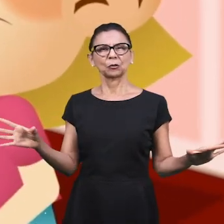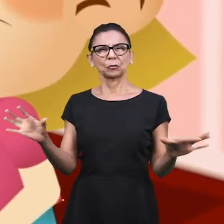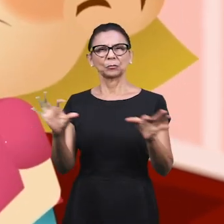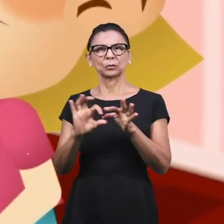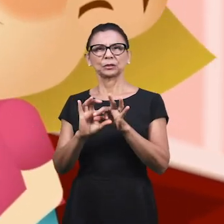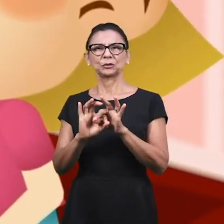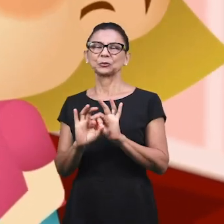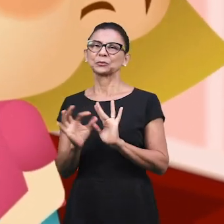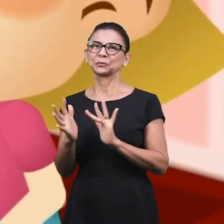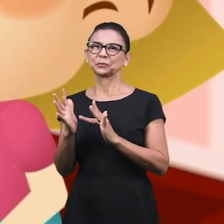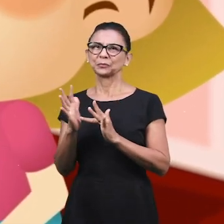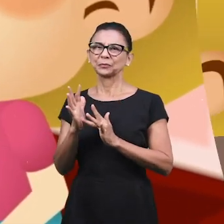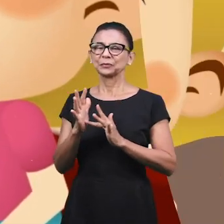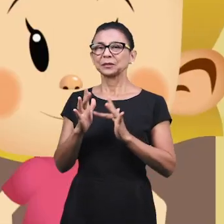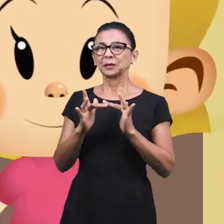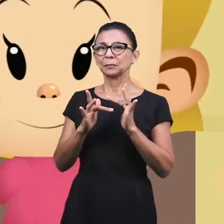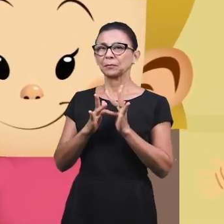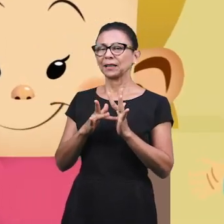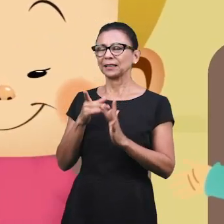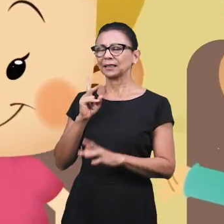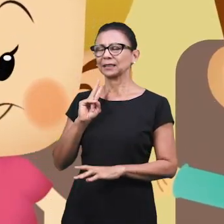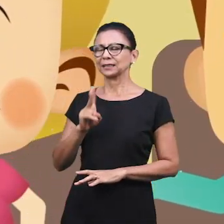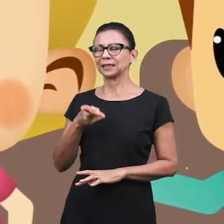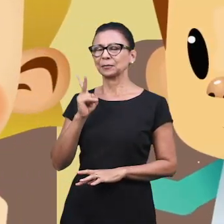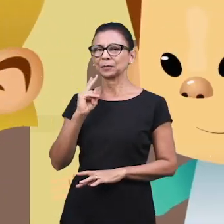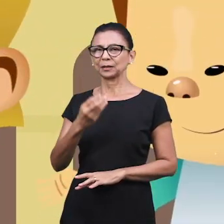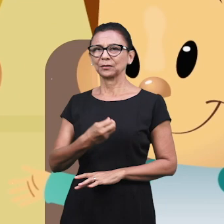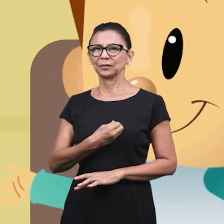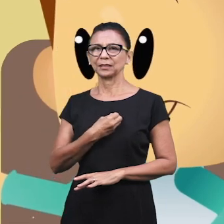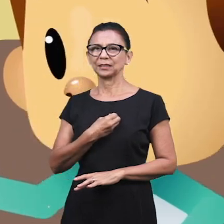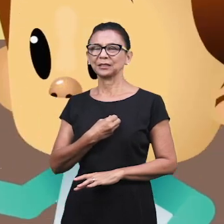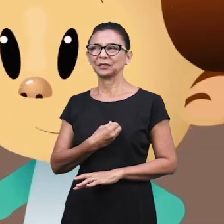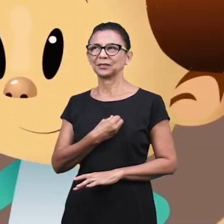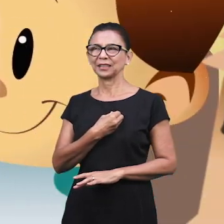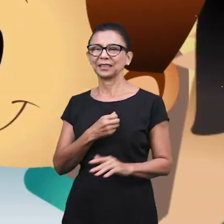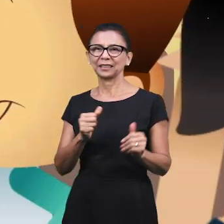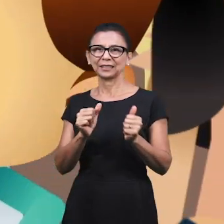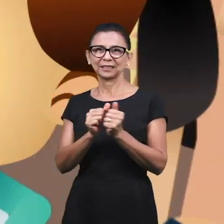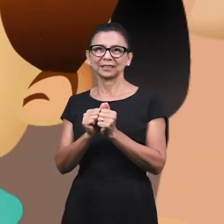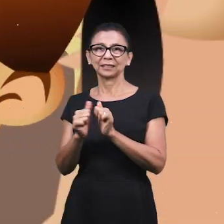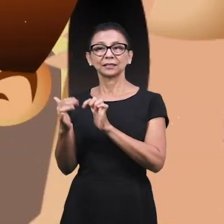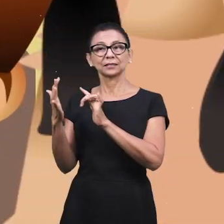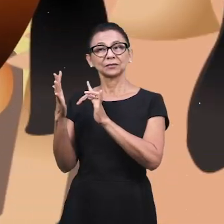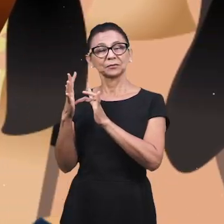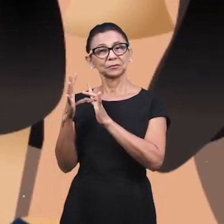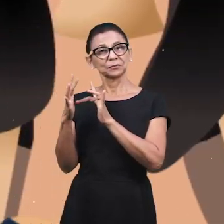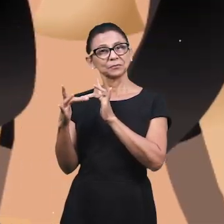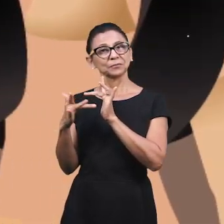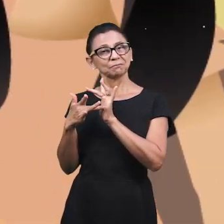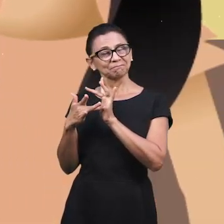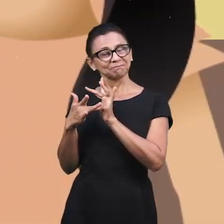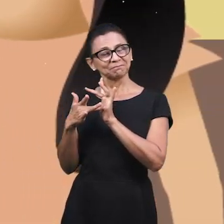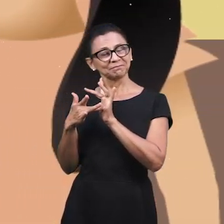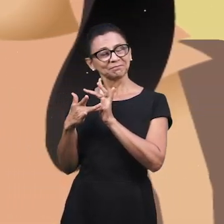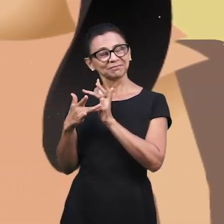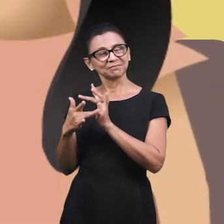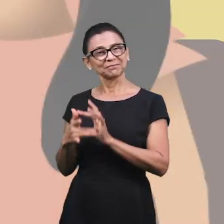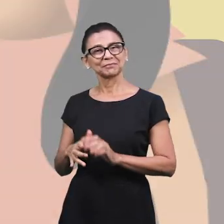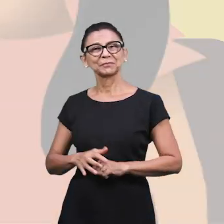viverei com Jesus e para sempre viverei com Jesus.